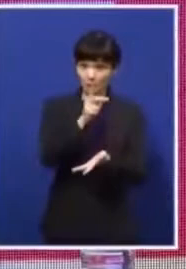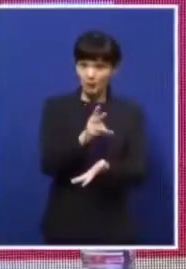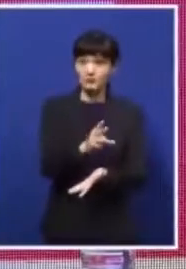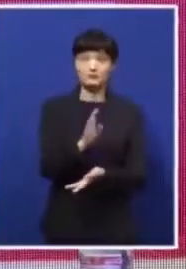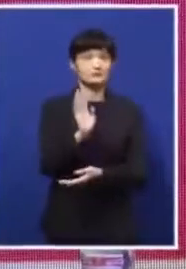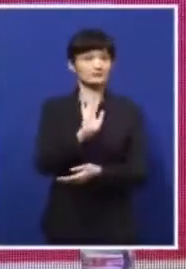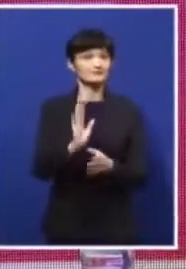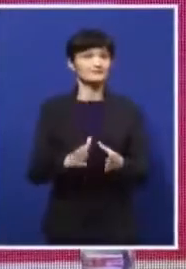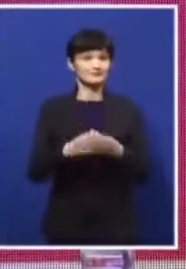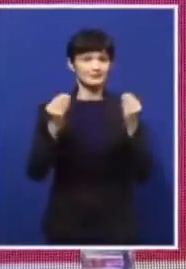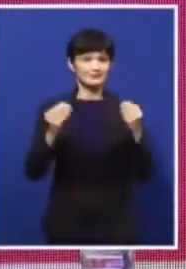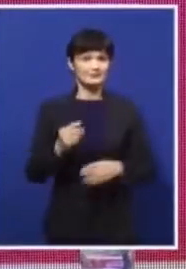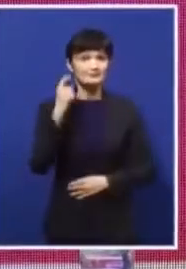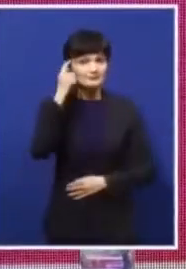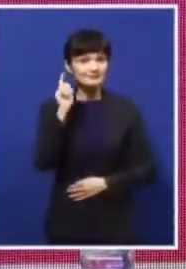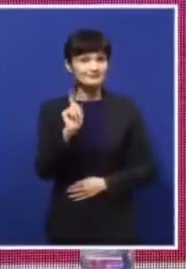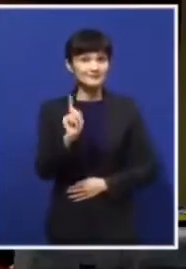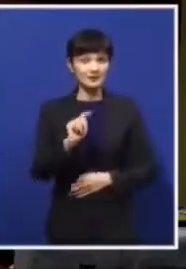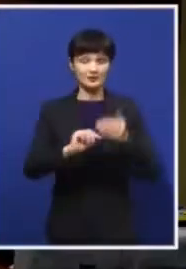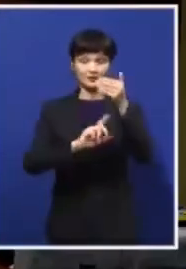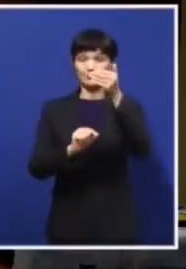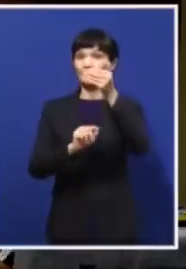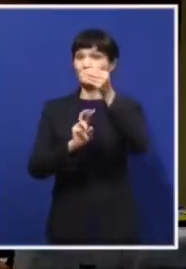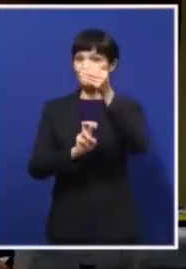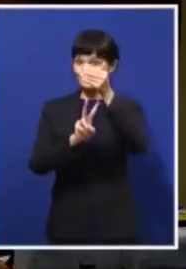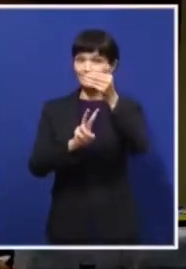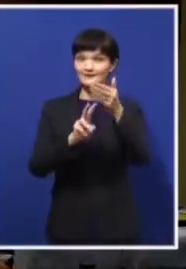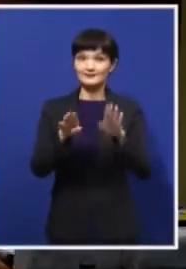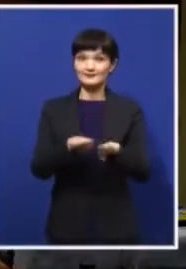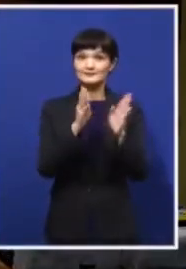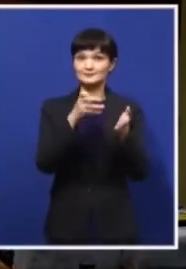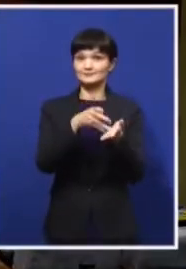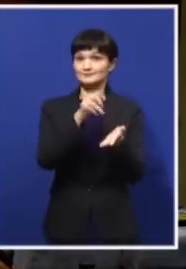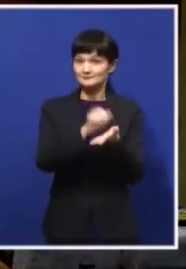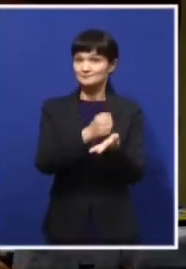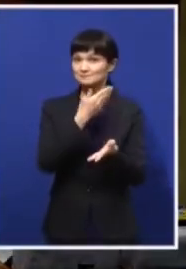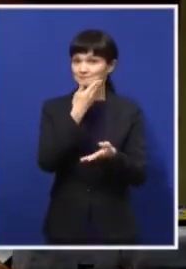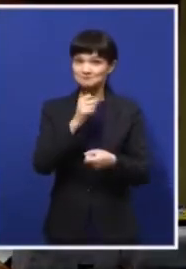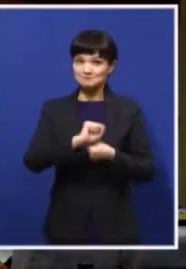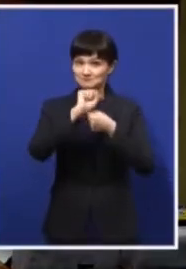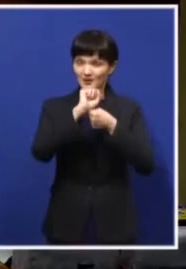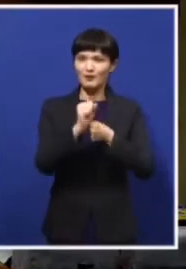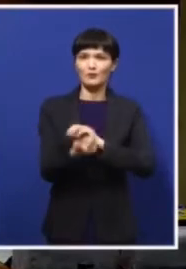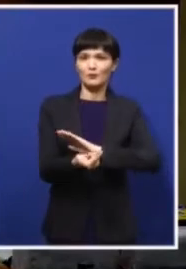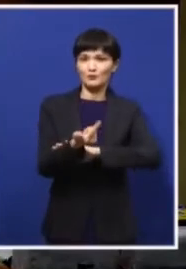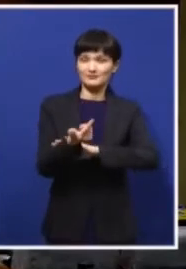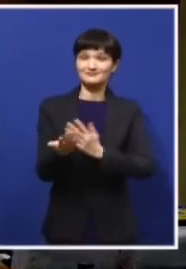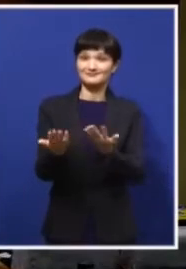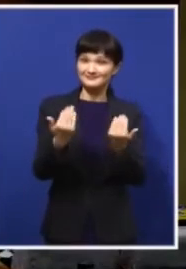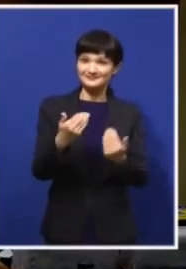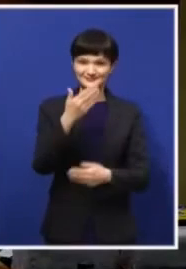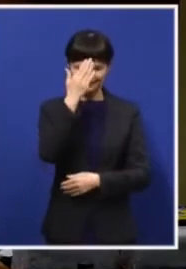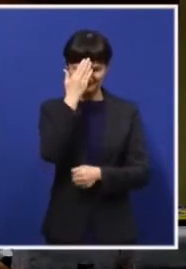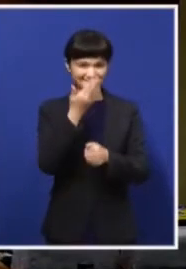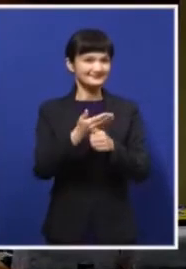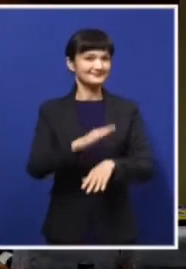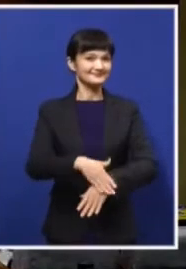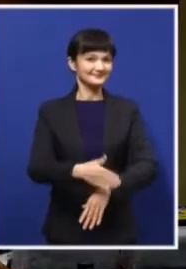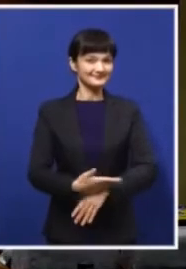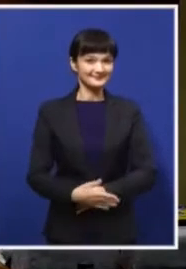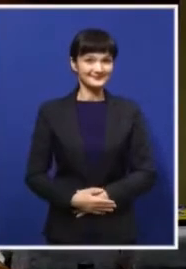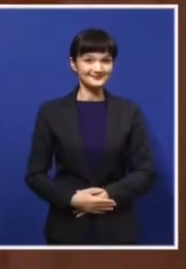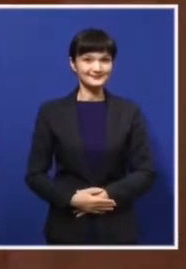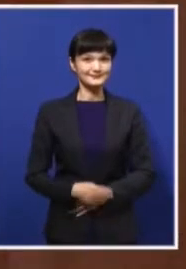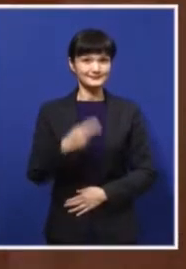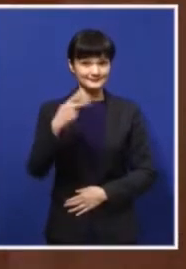意思就是922开始可以登记加码券的时候就来登记吧，就不会有困扰了。好，接下来我们麻